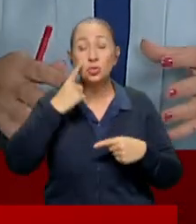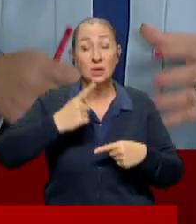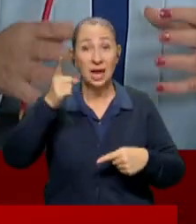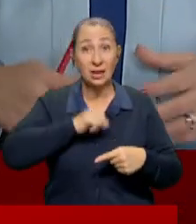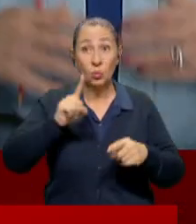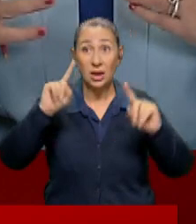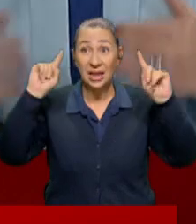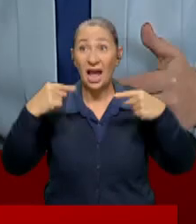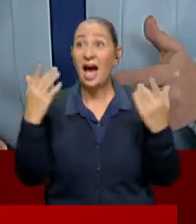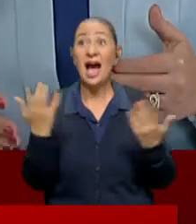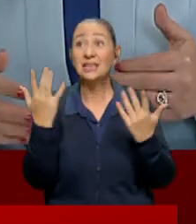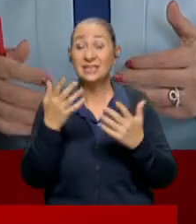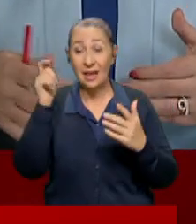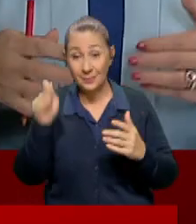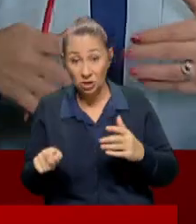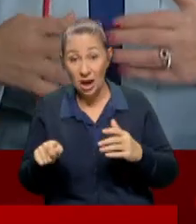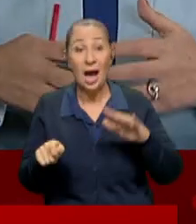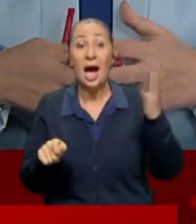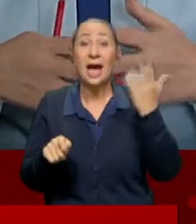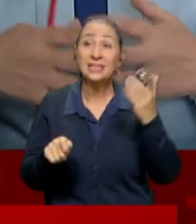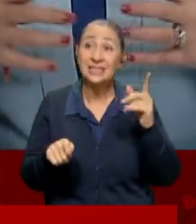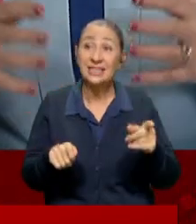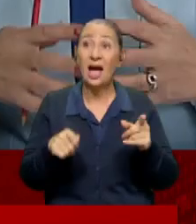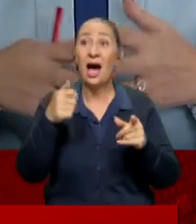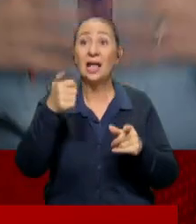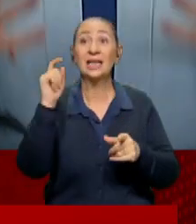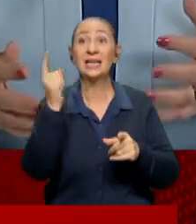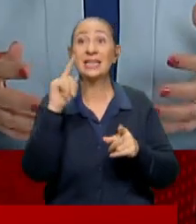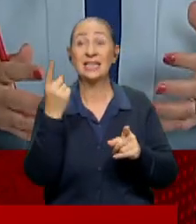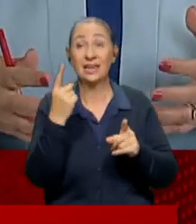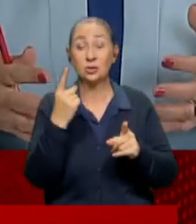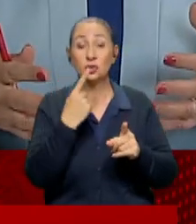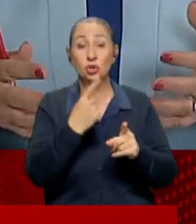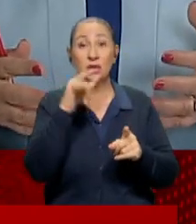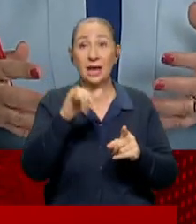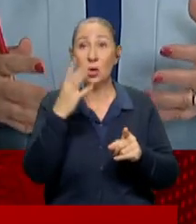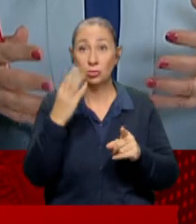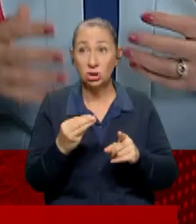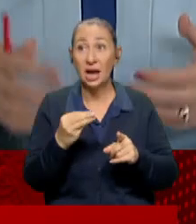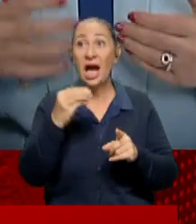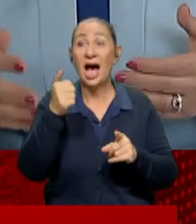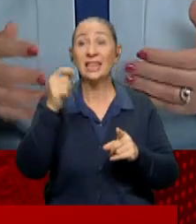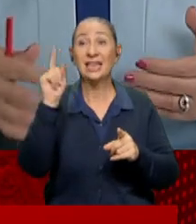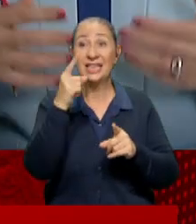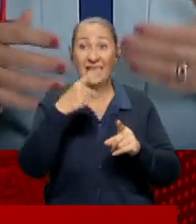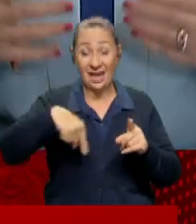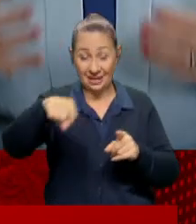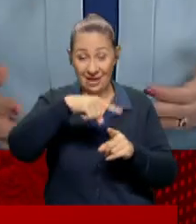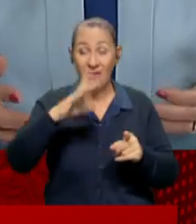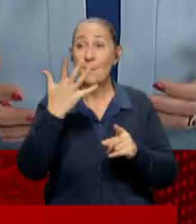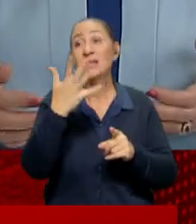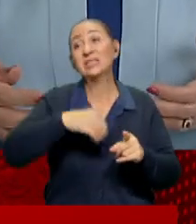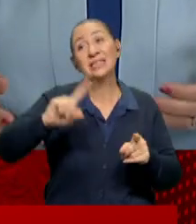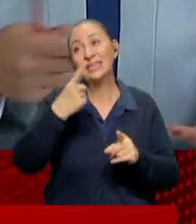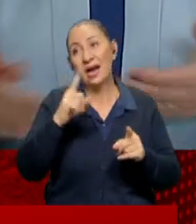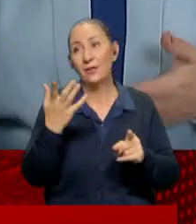adayı bu yetkilerin hangisini kullanacak? Hangisinde 6 liderin söz hakkı olacak? 6 lider ya da 5